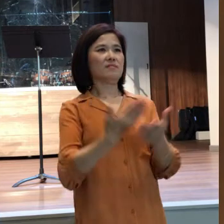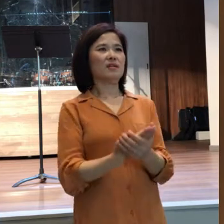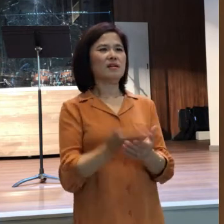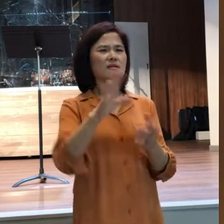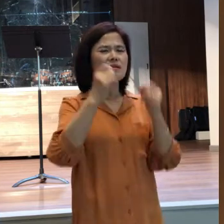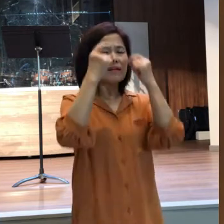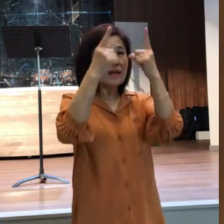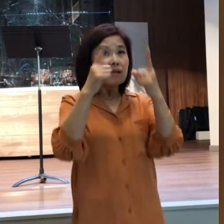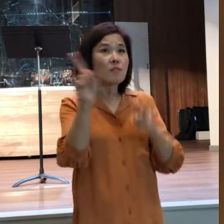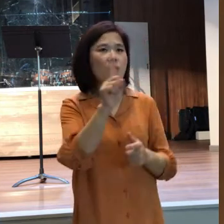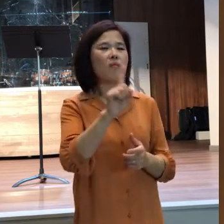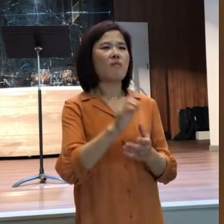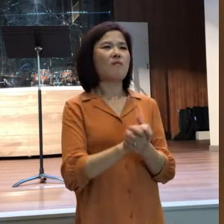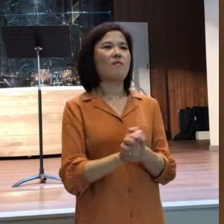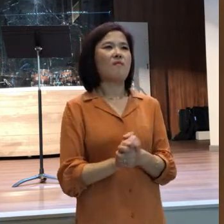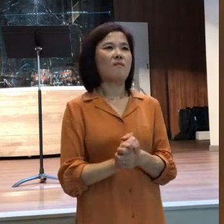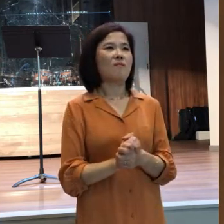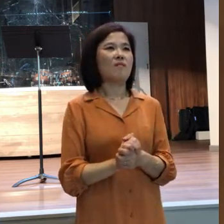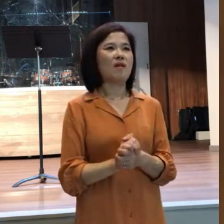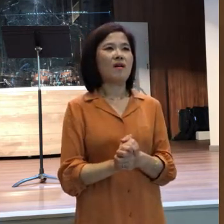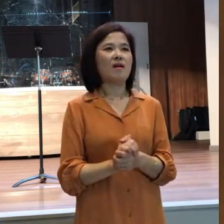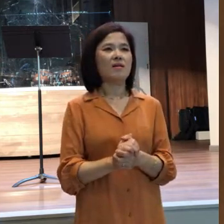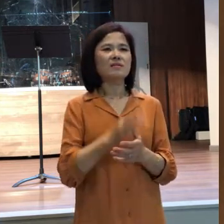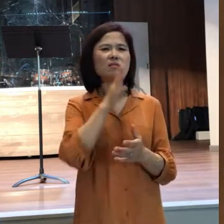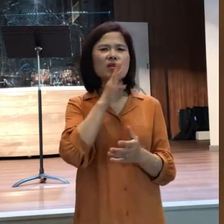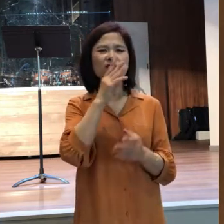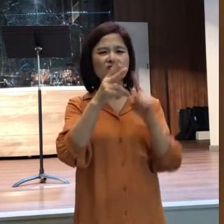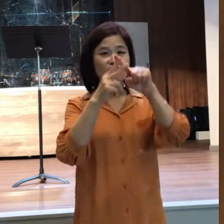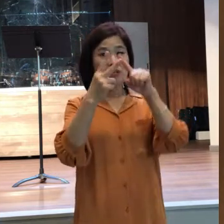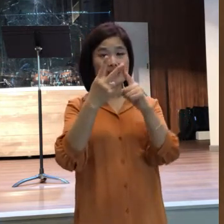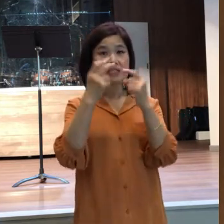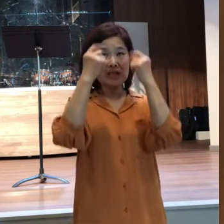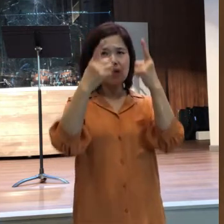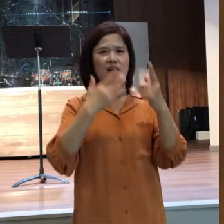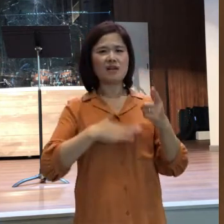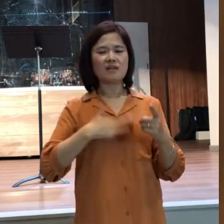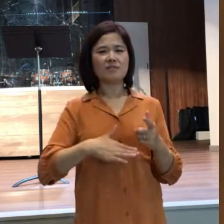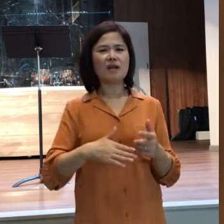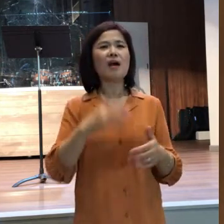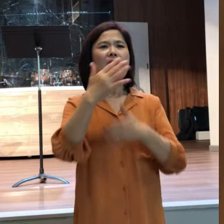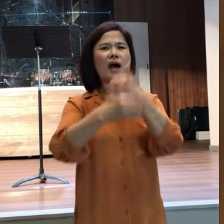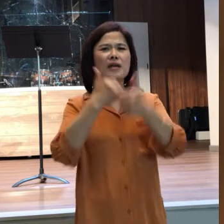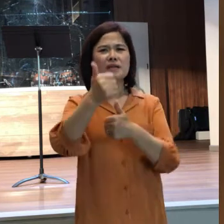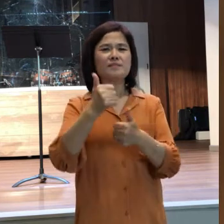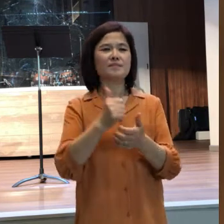그러면서 내가 깨달은 게 뭐냐? 두 가지 깨달았어요. 하나님 뭐냐?